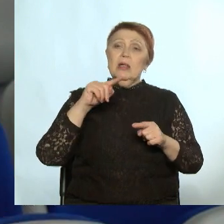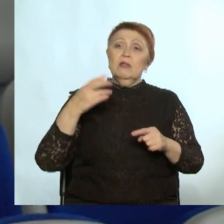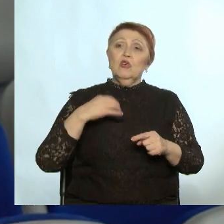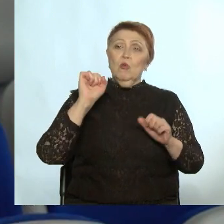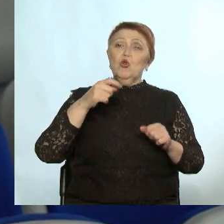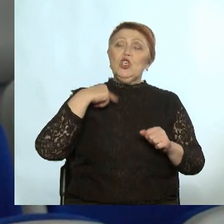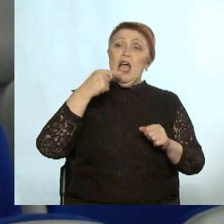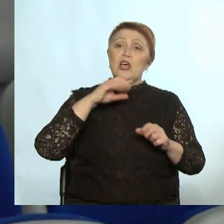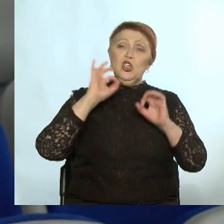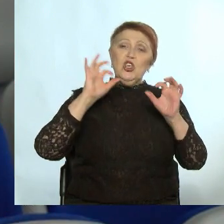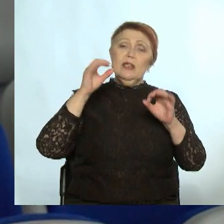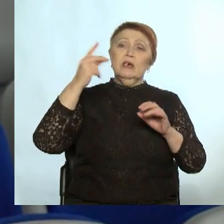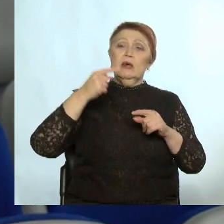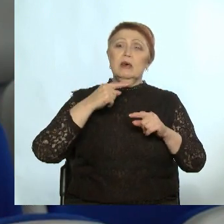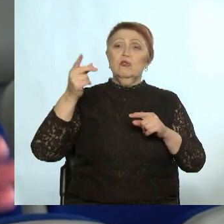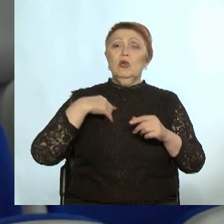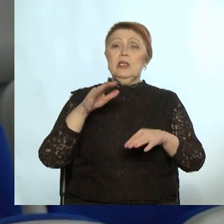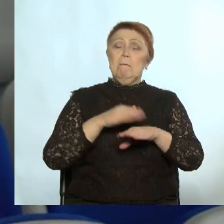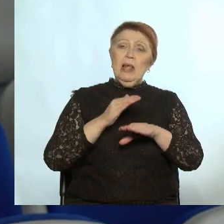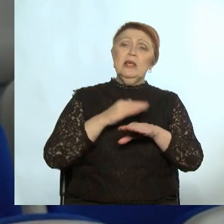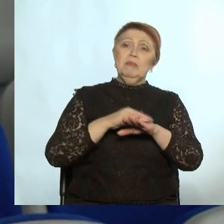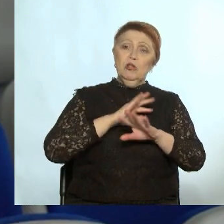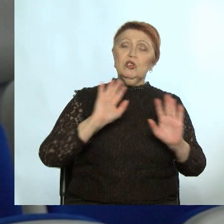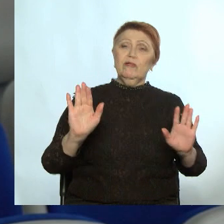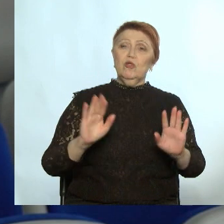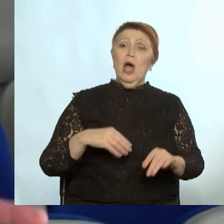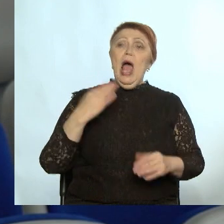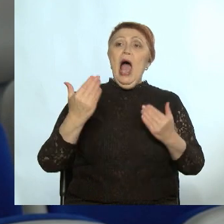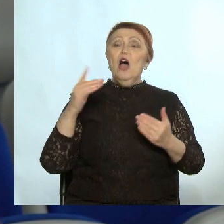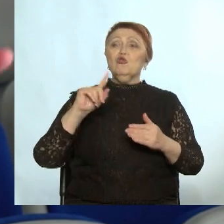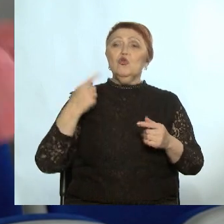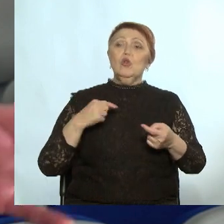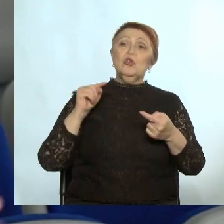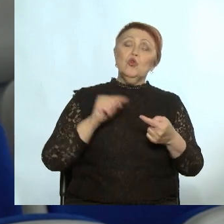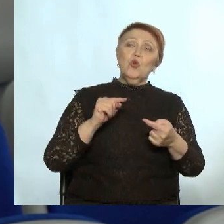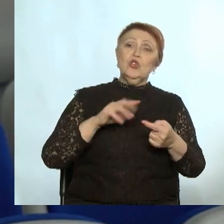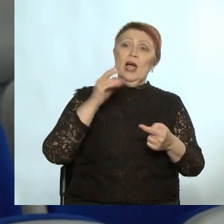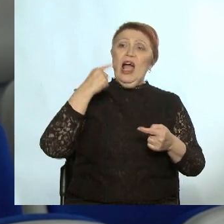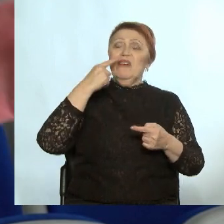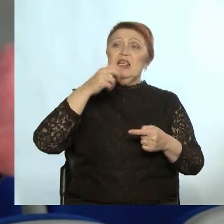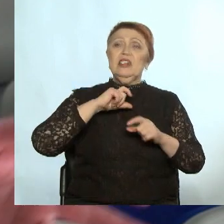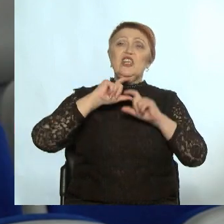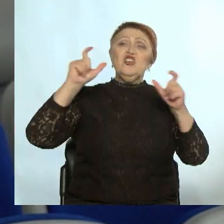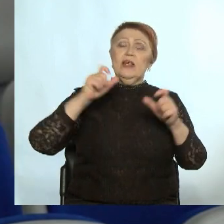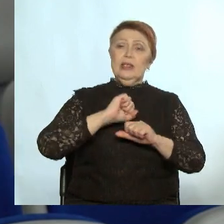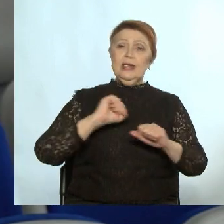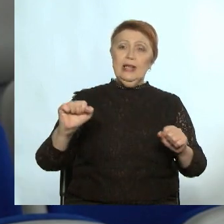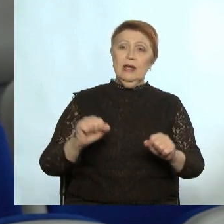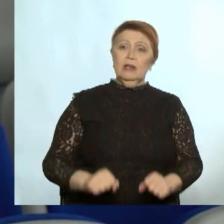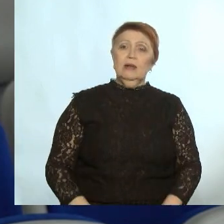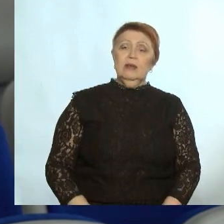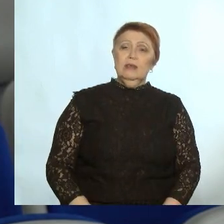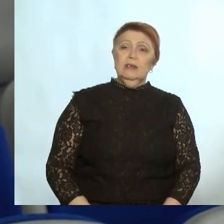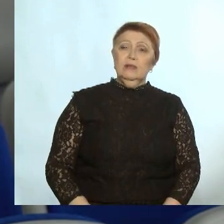«молодец», «шайбу, шайбу», «давайте, давайте, вперед», ну, допустим, вот такие моменты. А что конкретно делать? Беги сюда, стой здесь, что-то не побежал, что-то пас не